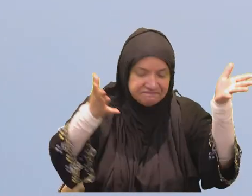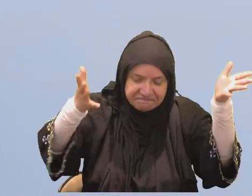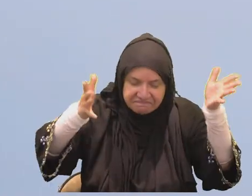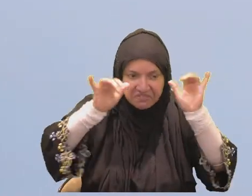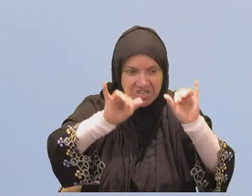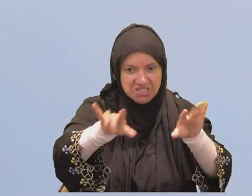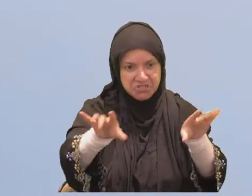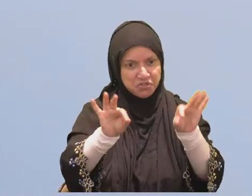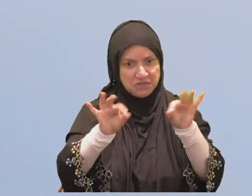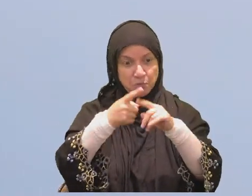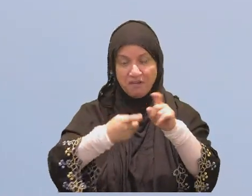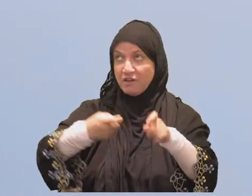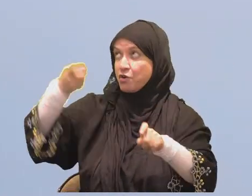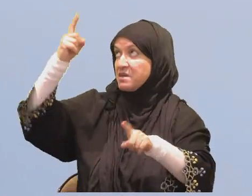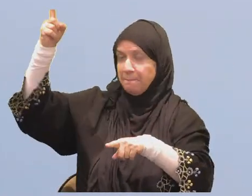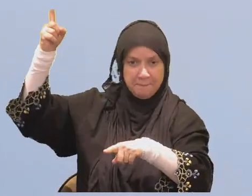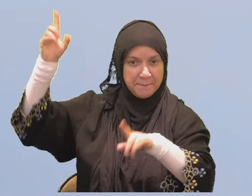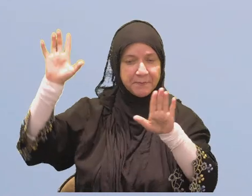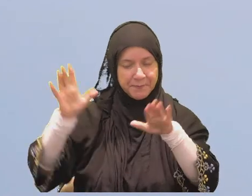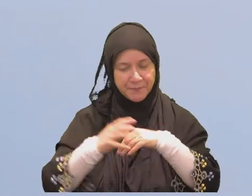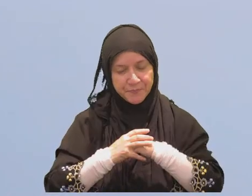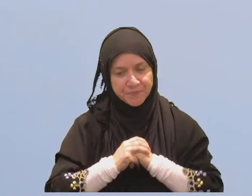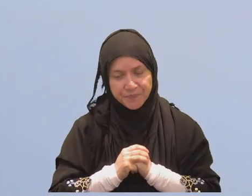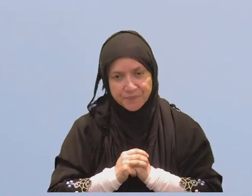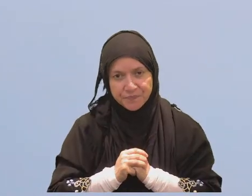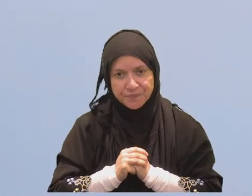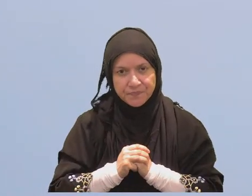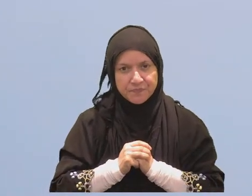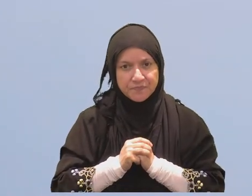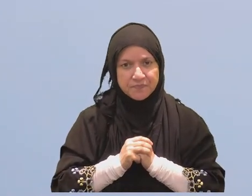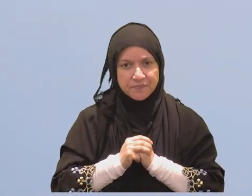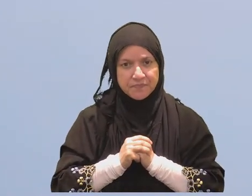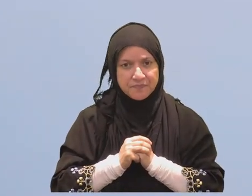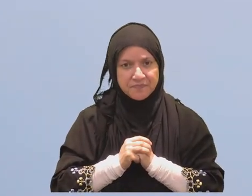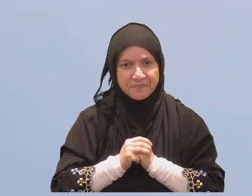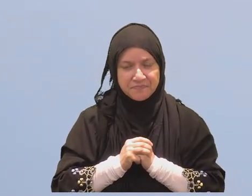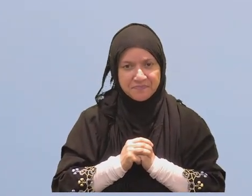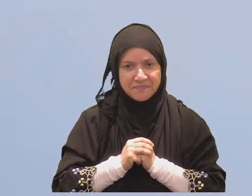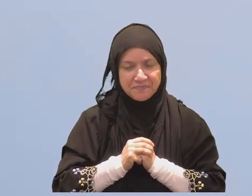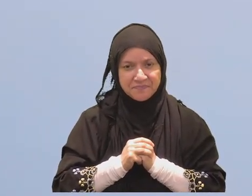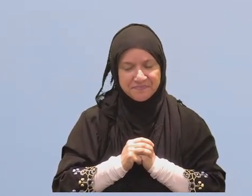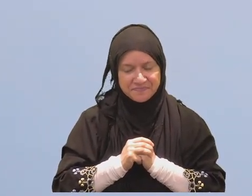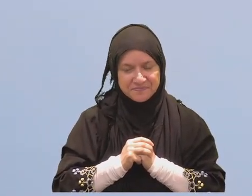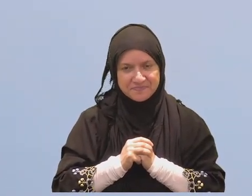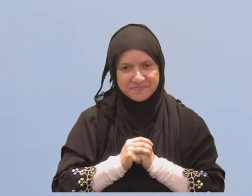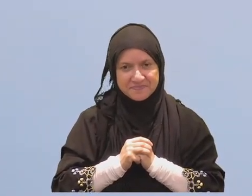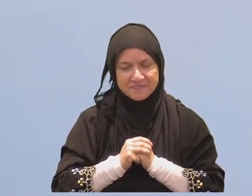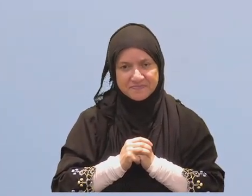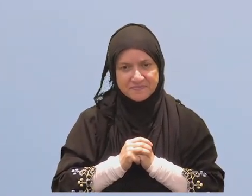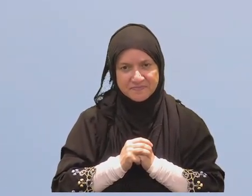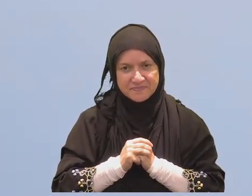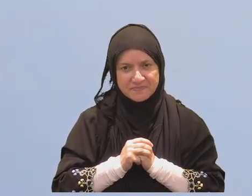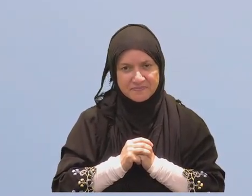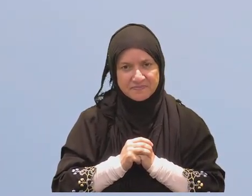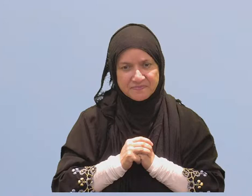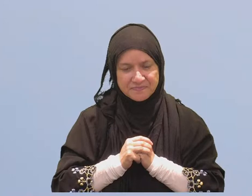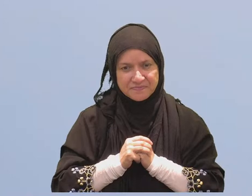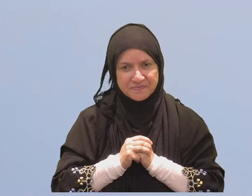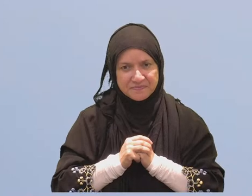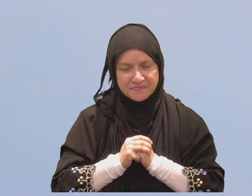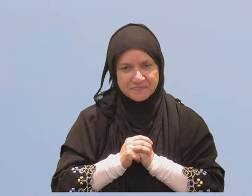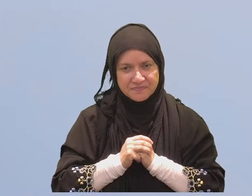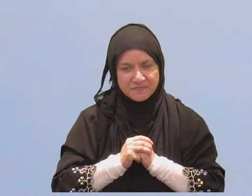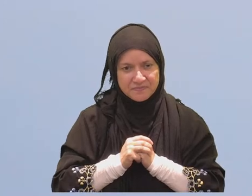رمضان الذي أنزل فيه القرآن هدى للناس وبينات من الهدى والفرقان. The month of